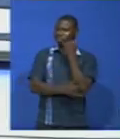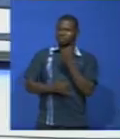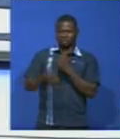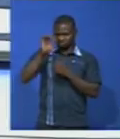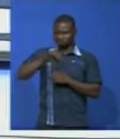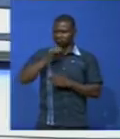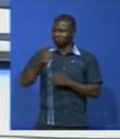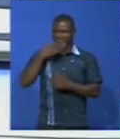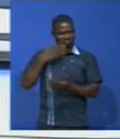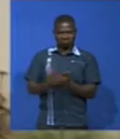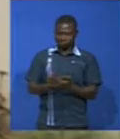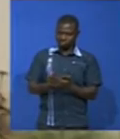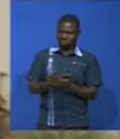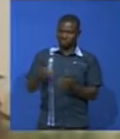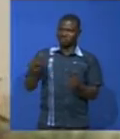de vie démocratique dans leur pays.